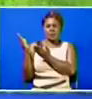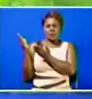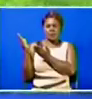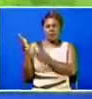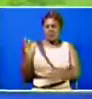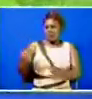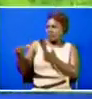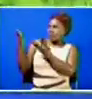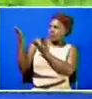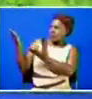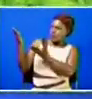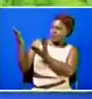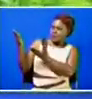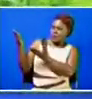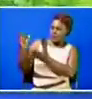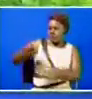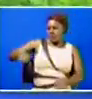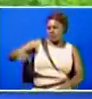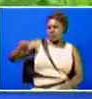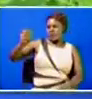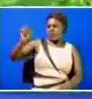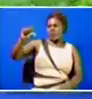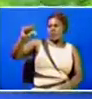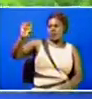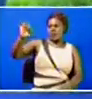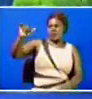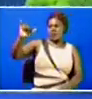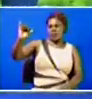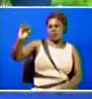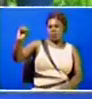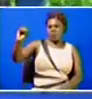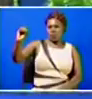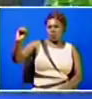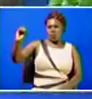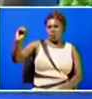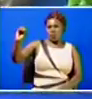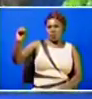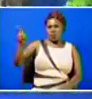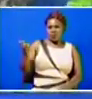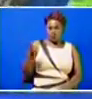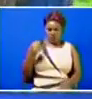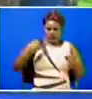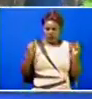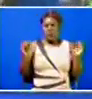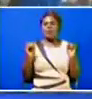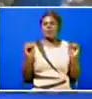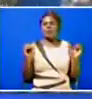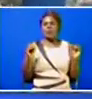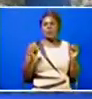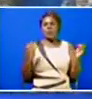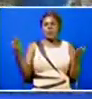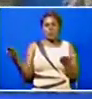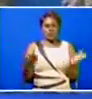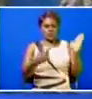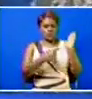Ni eneo la Kapsigut kwenye kaunti ya Elgeyo Marakwet ambapo Nicholas Kipruto, licha ya furaha kumtoka, anatukaribisha